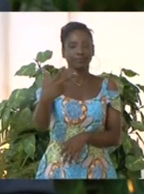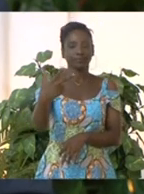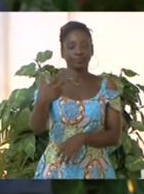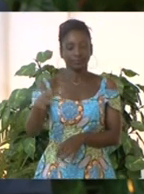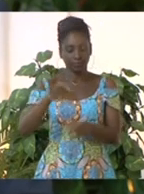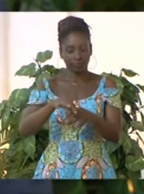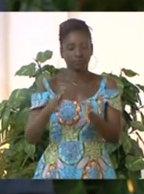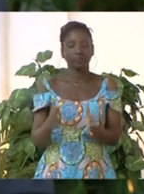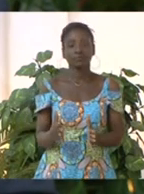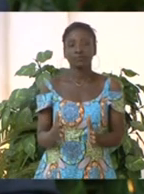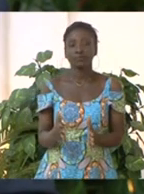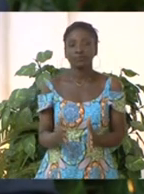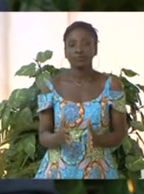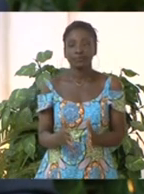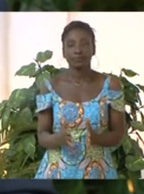273. Votants,